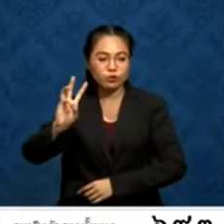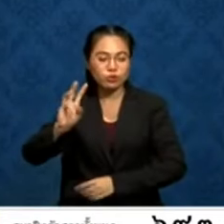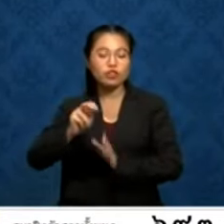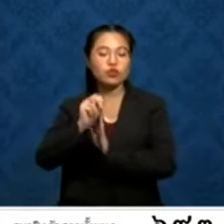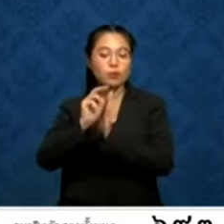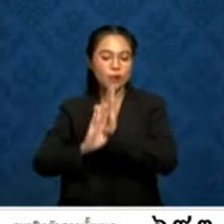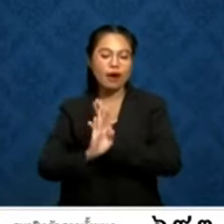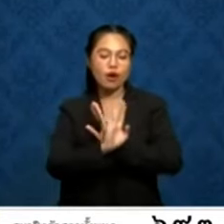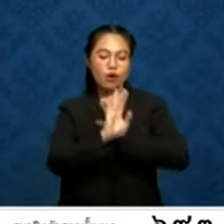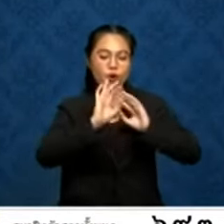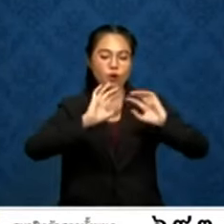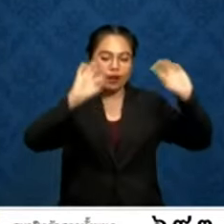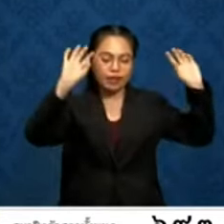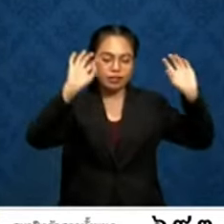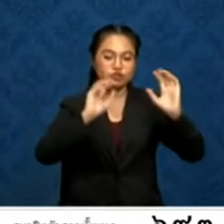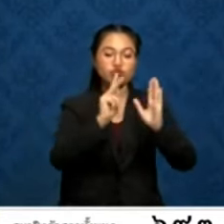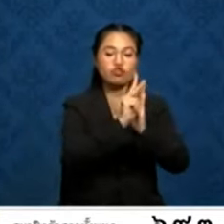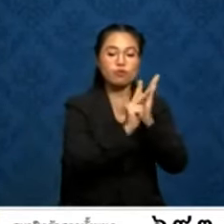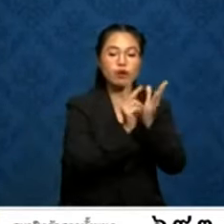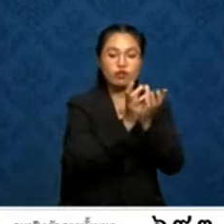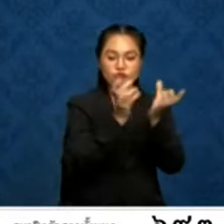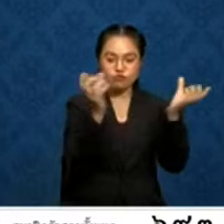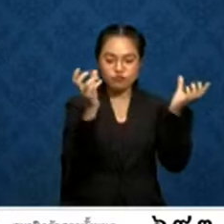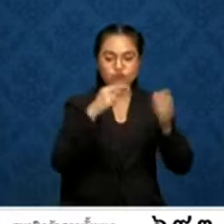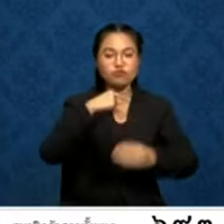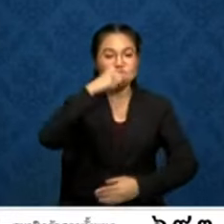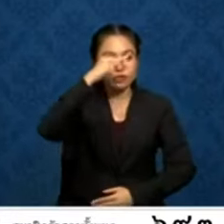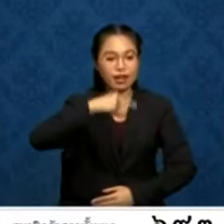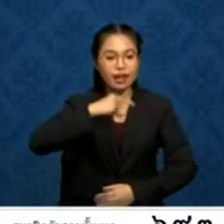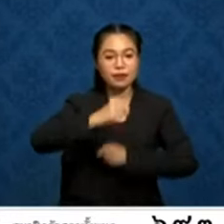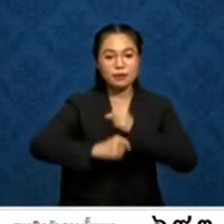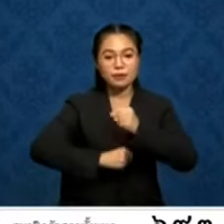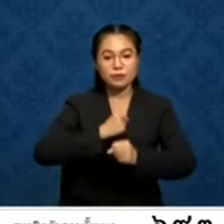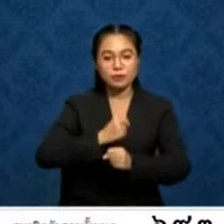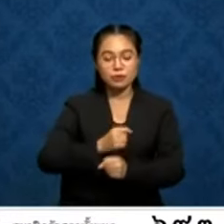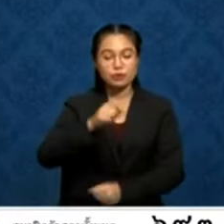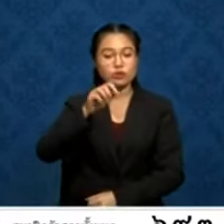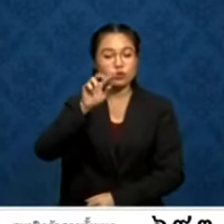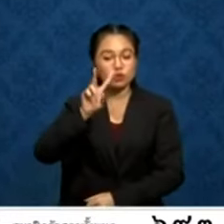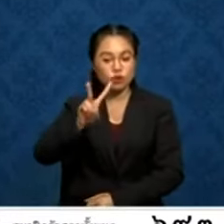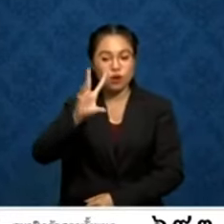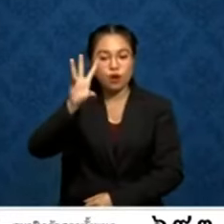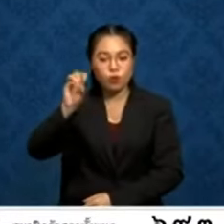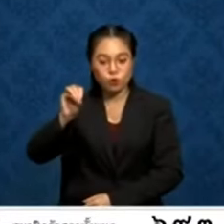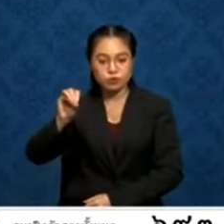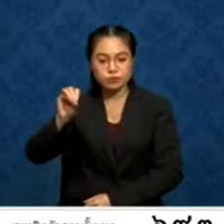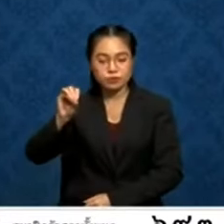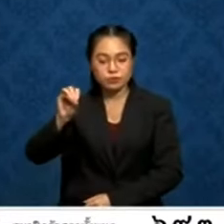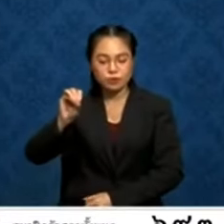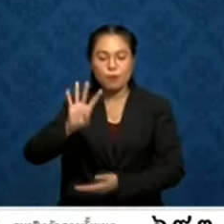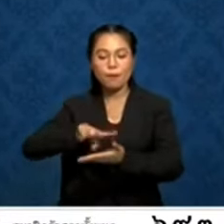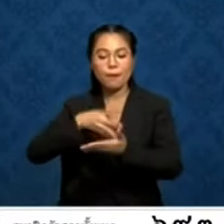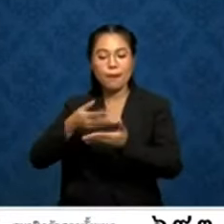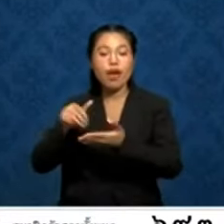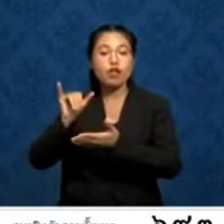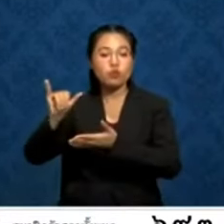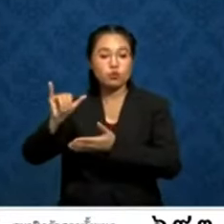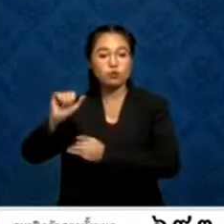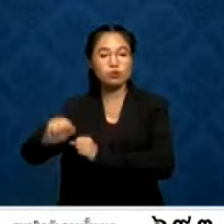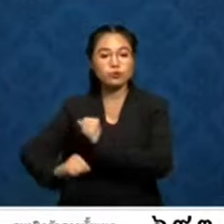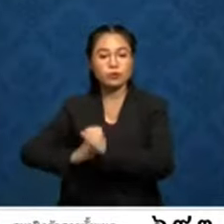แห่งราชอาณาจักรไทยพุทธศักราช2560ตลอดจนยุทธศาสตร์ชาติพุทธศักรา